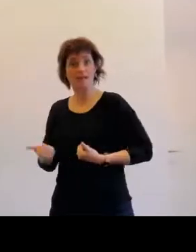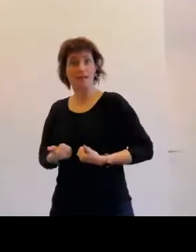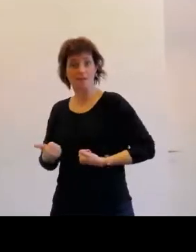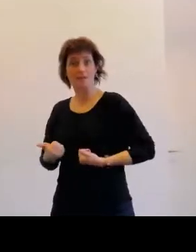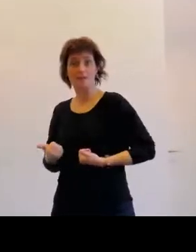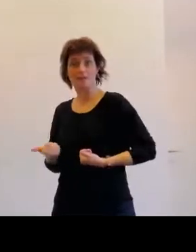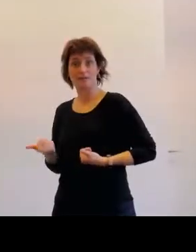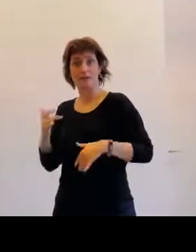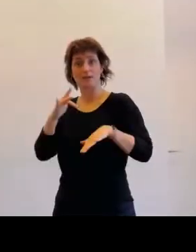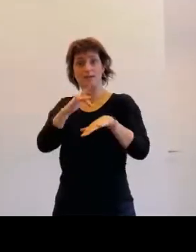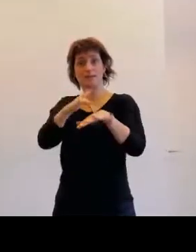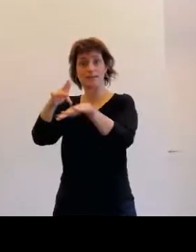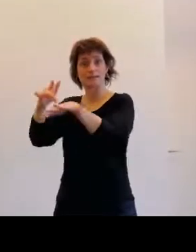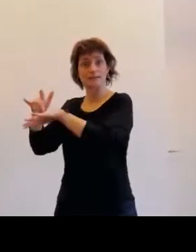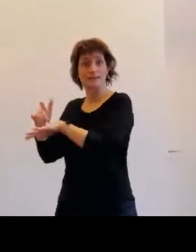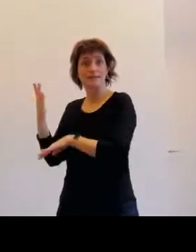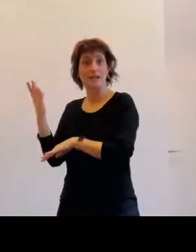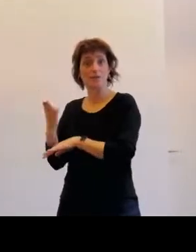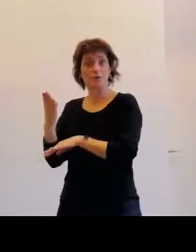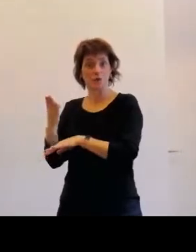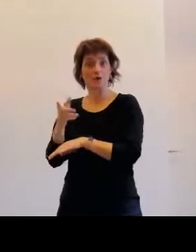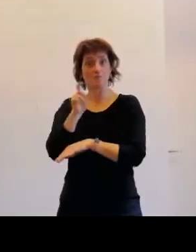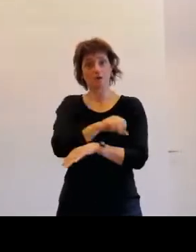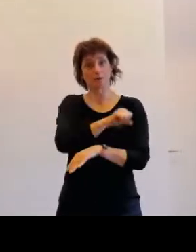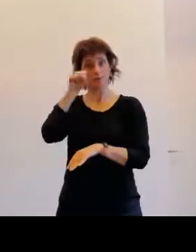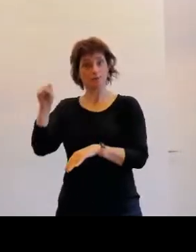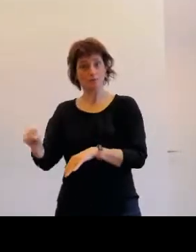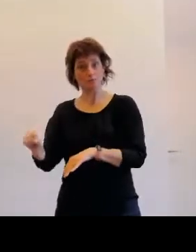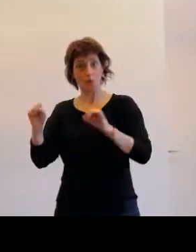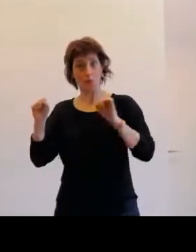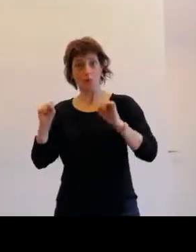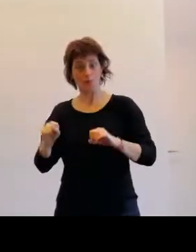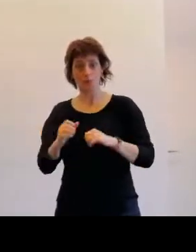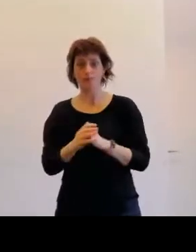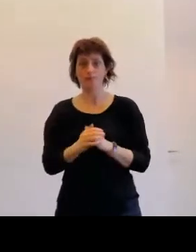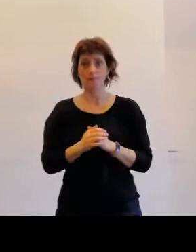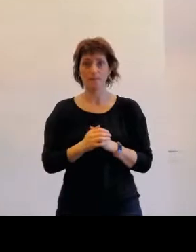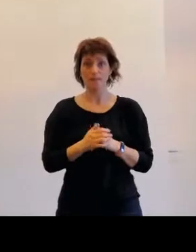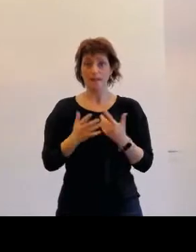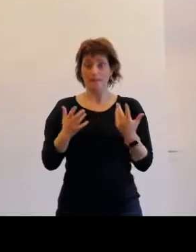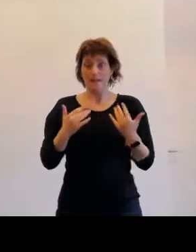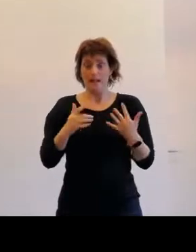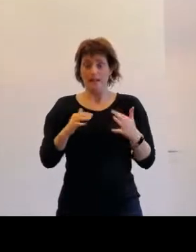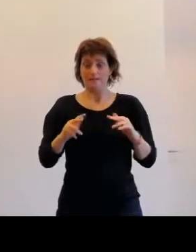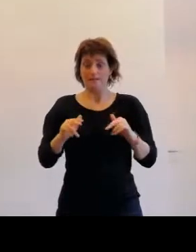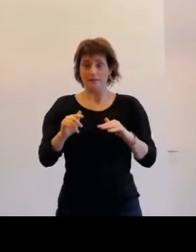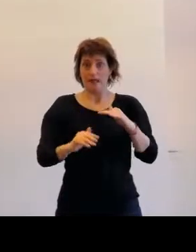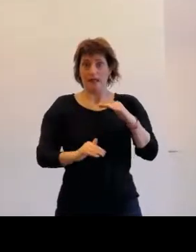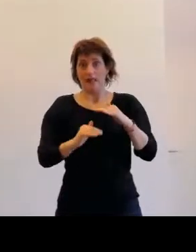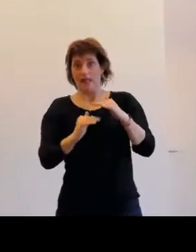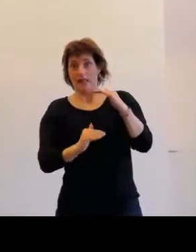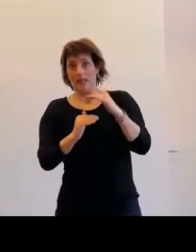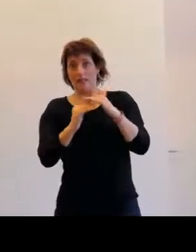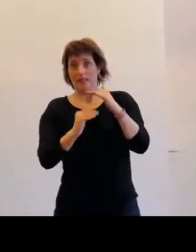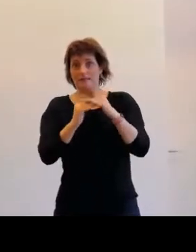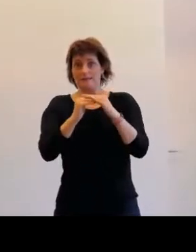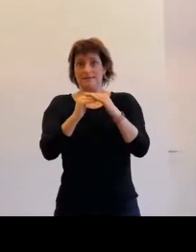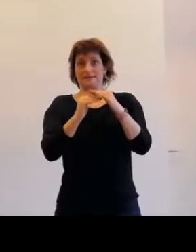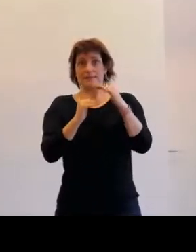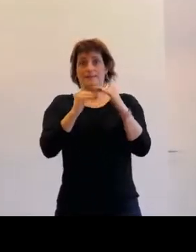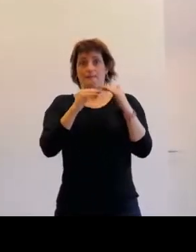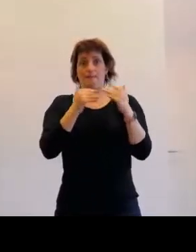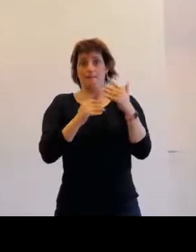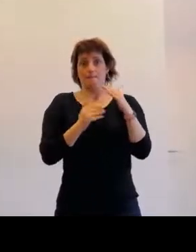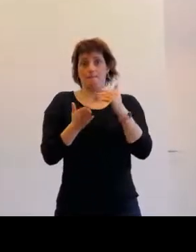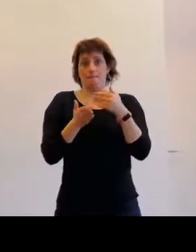les sites où cela est nécessaire. Mais bien sûr que nous nous approchons là d'un seuil au-delà duquel des mesures